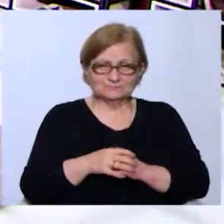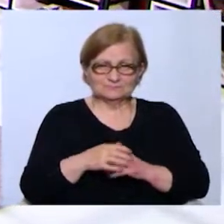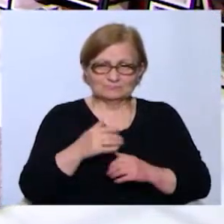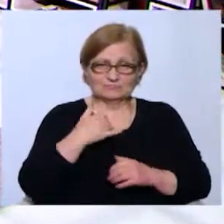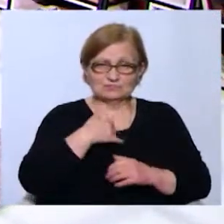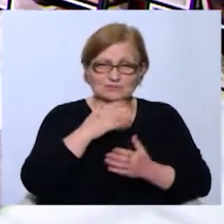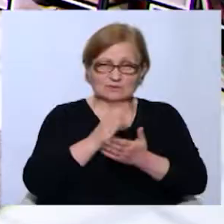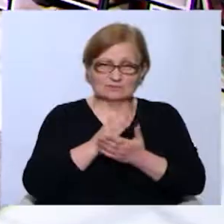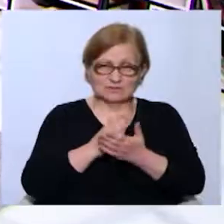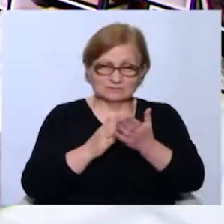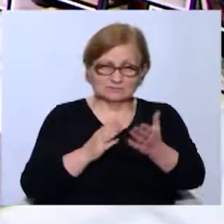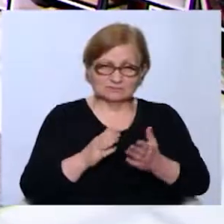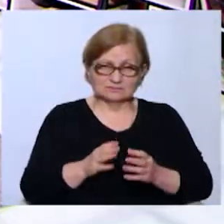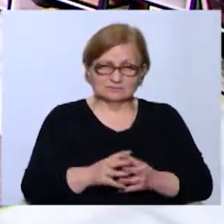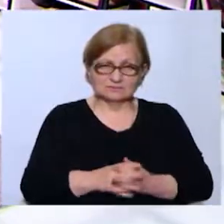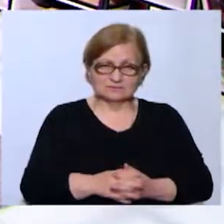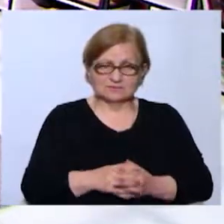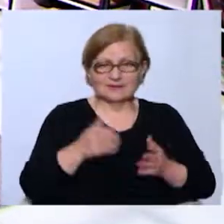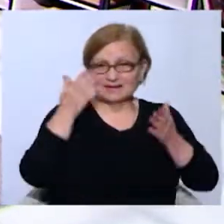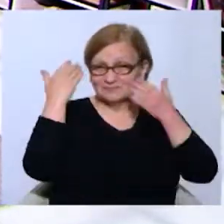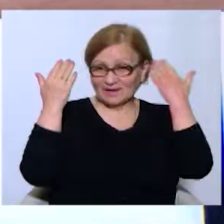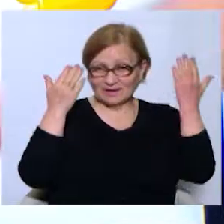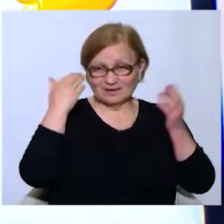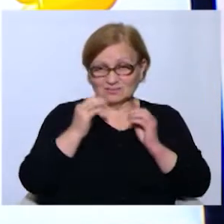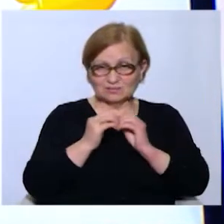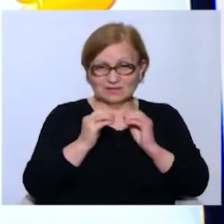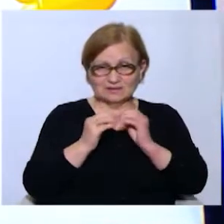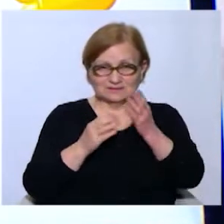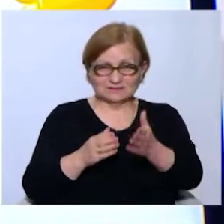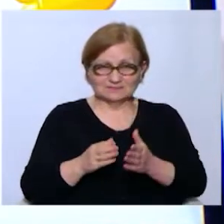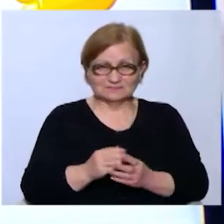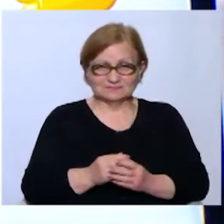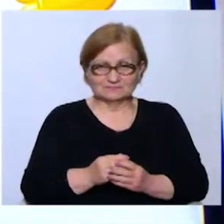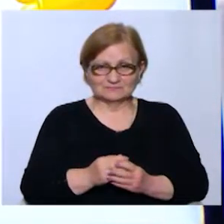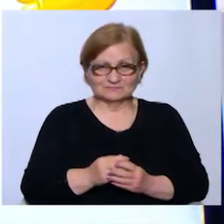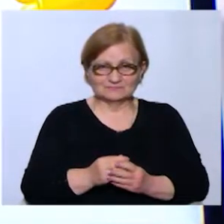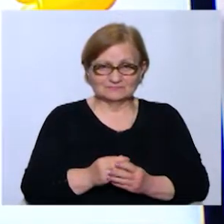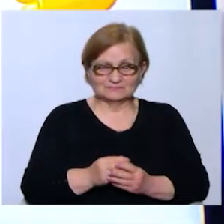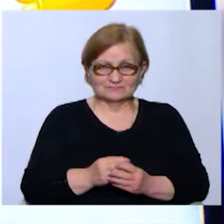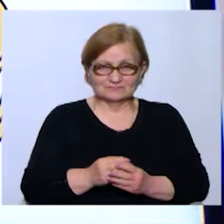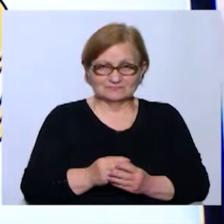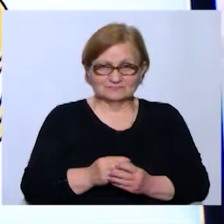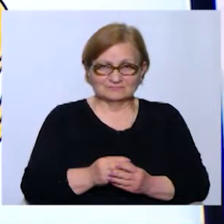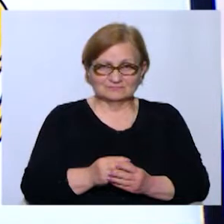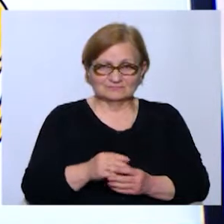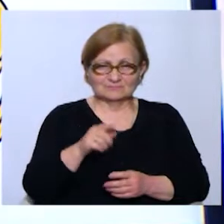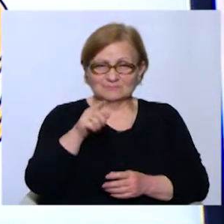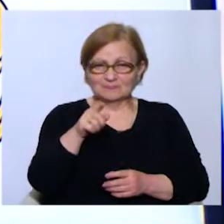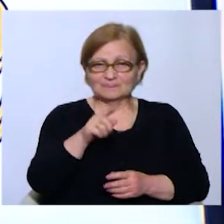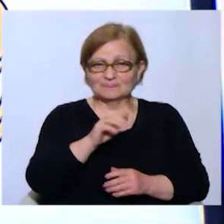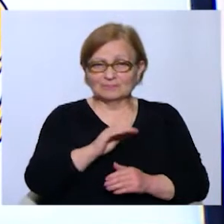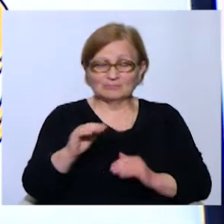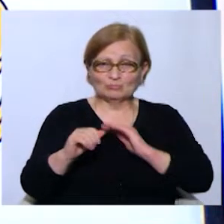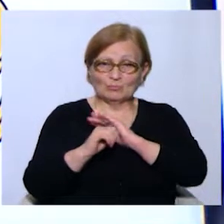ჩვენ აქ გვაქვს აი ესეთი ხიარული 10-იანი და თქვენ უნდა